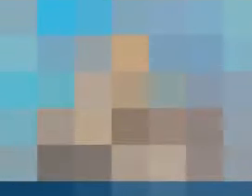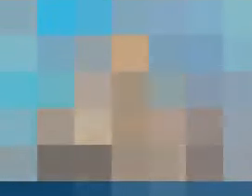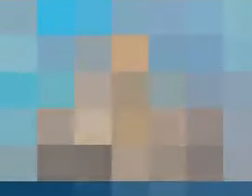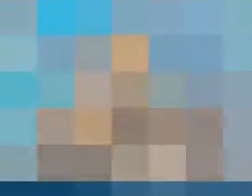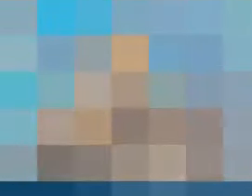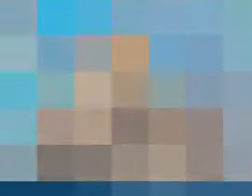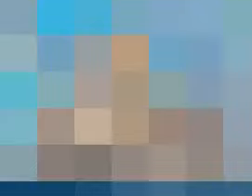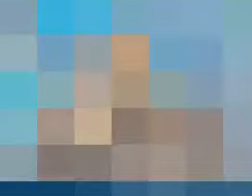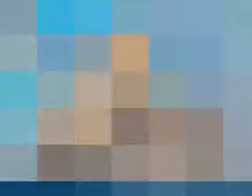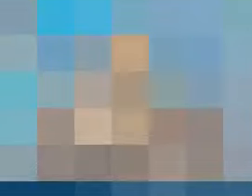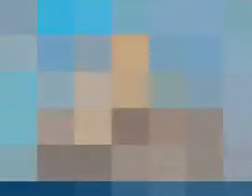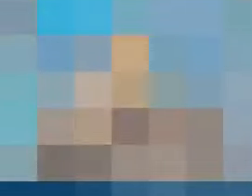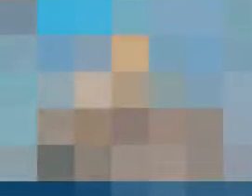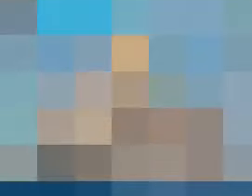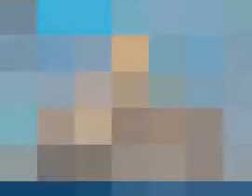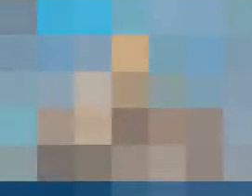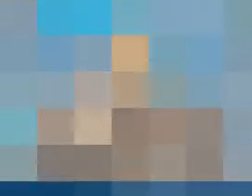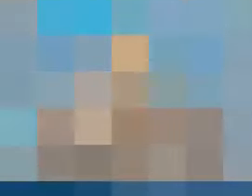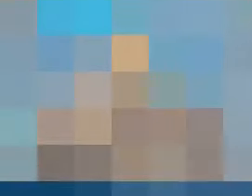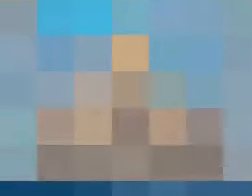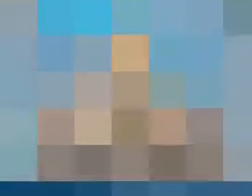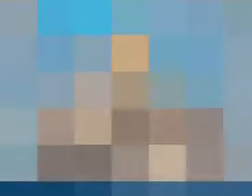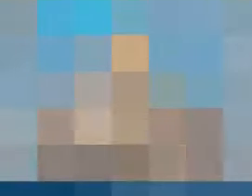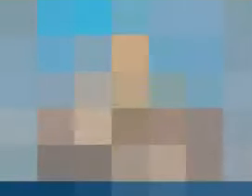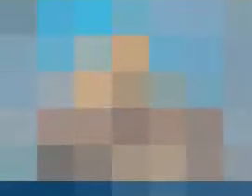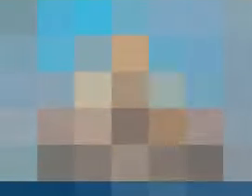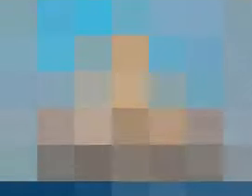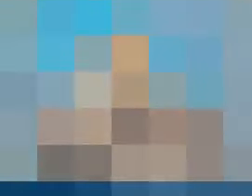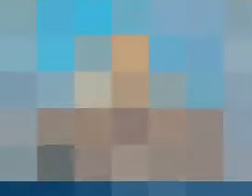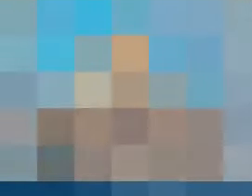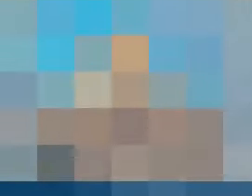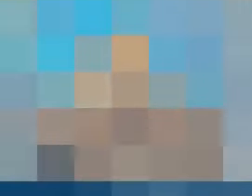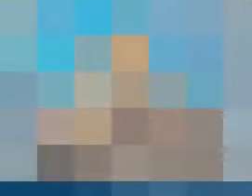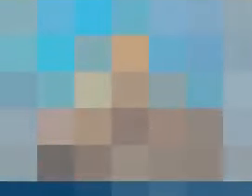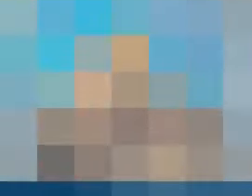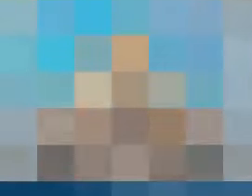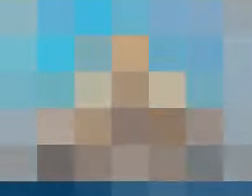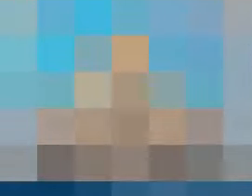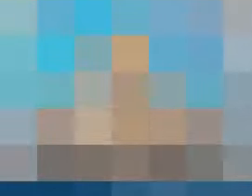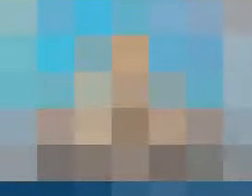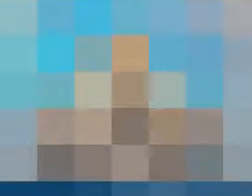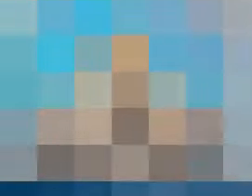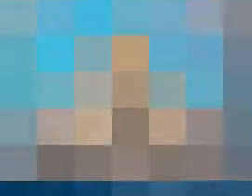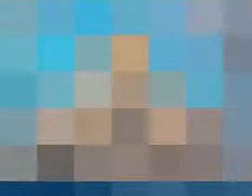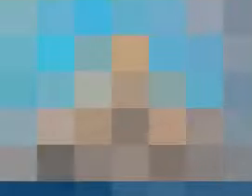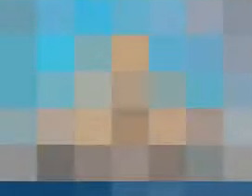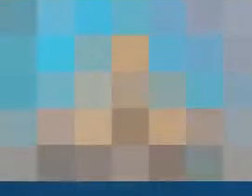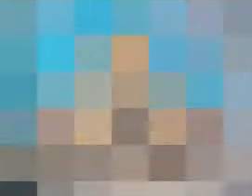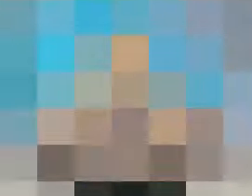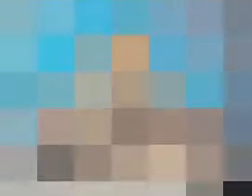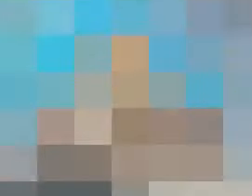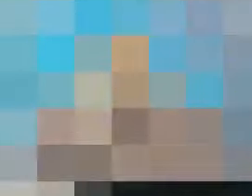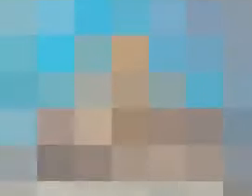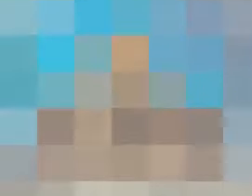الأخيرة، أدت إلى استشهاد 84 شخصا وإصابة 106 آخرين. هذا وأعلنت وزارة الصحة